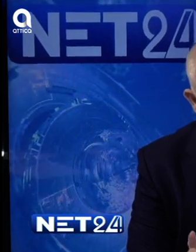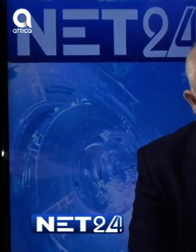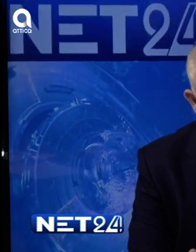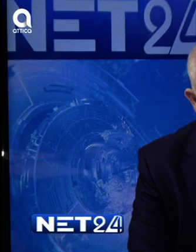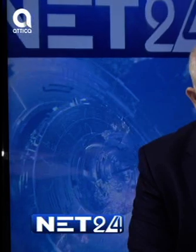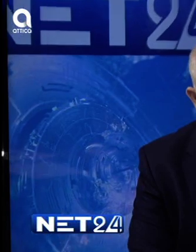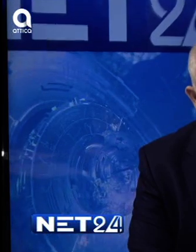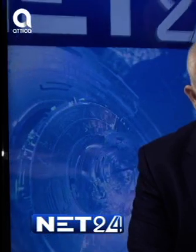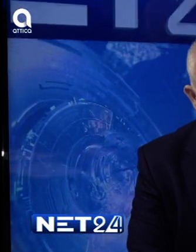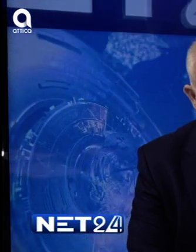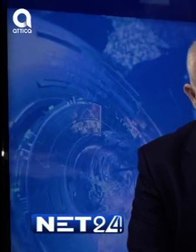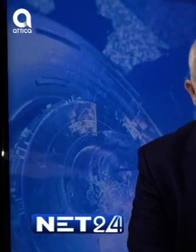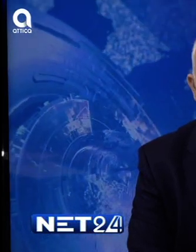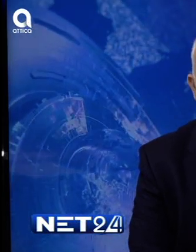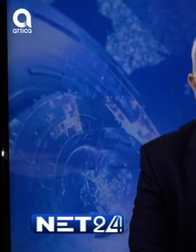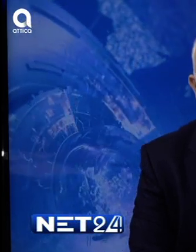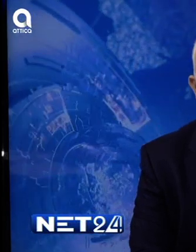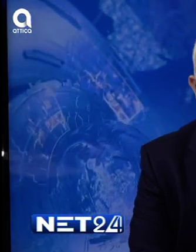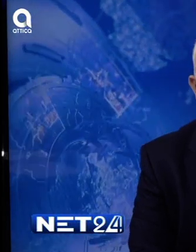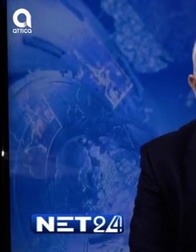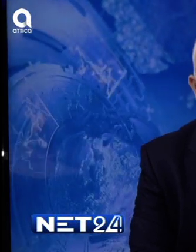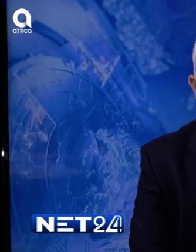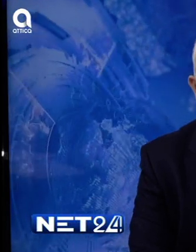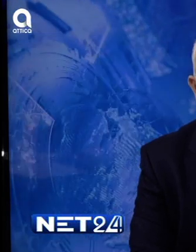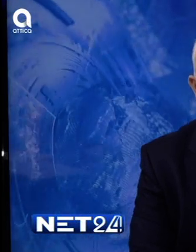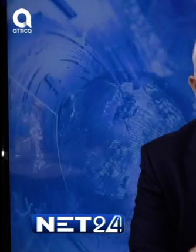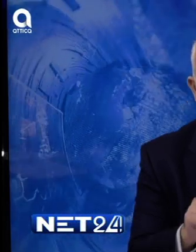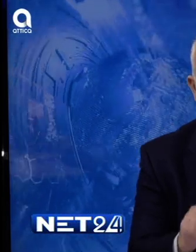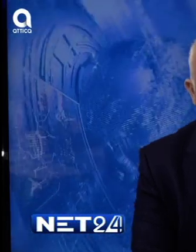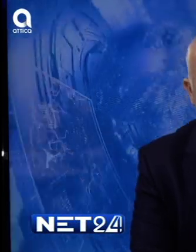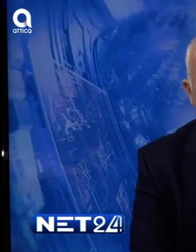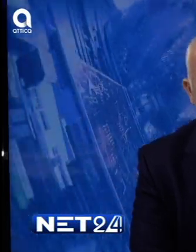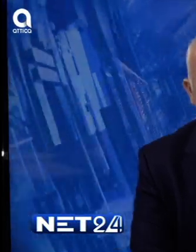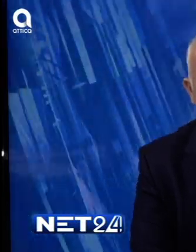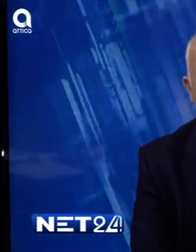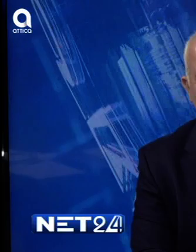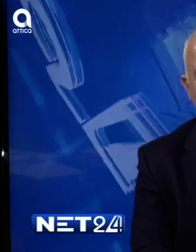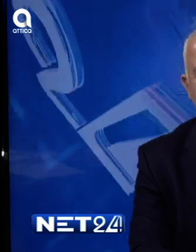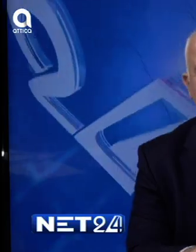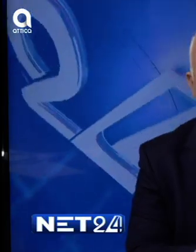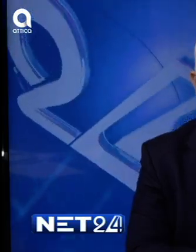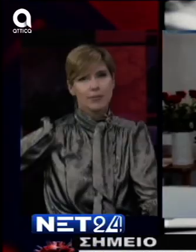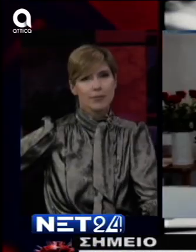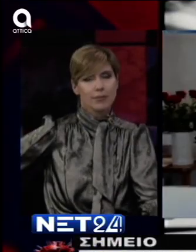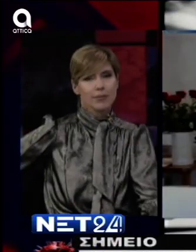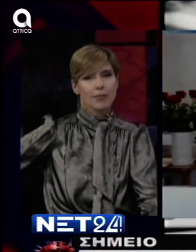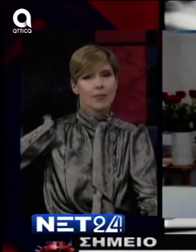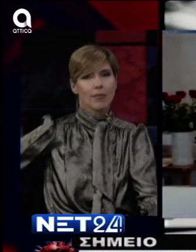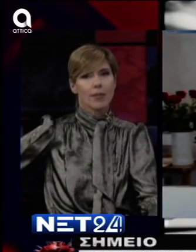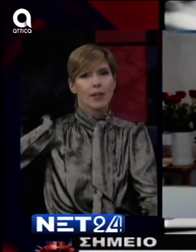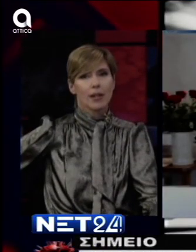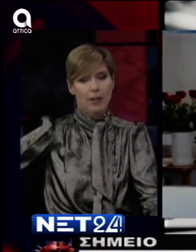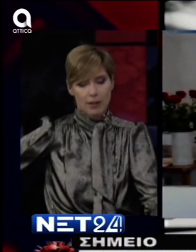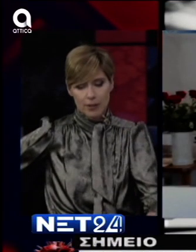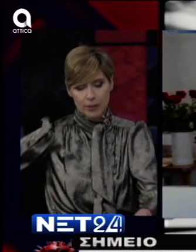που θα παίξει 9 η ώρα το βράδυ, ο Υπουργός Ανάπτυξης, ο κύριος Άδωνης Γεωργιάδης. Πάμε να το δούμε. 1:20 είναι. Νομίζω